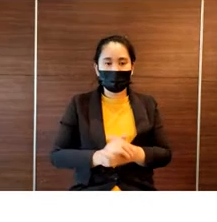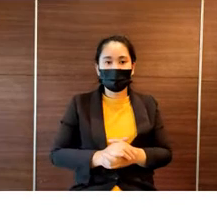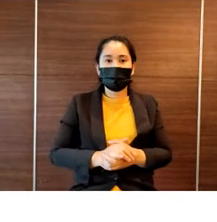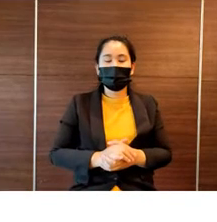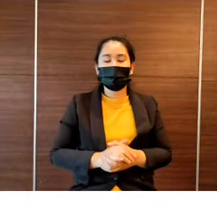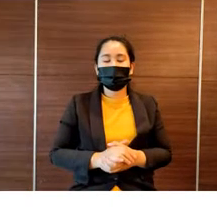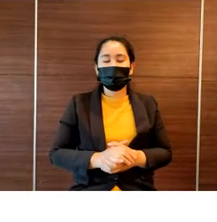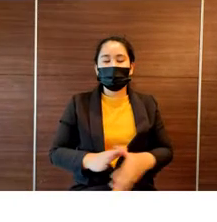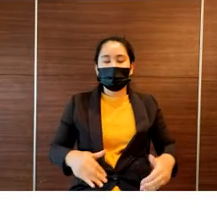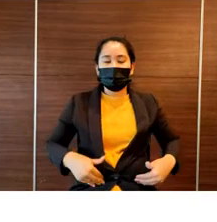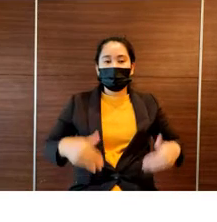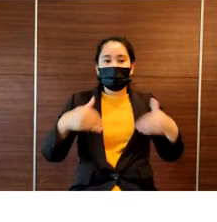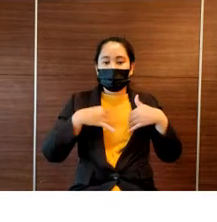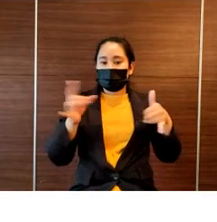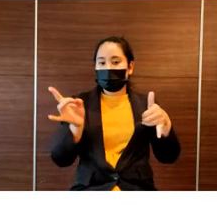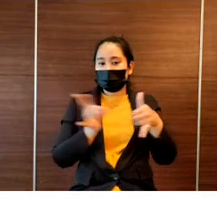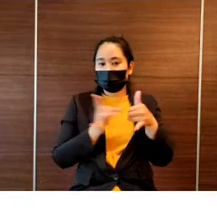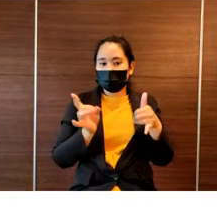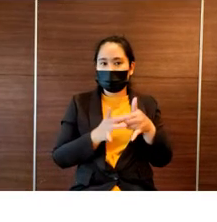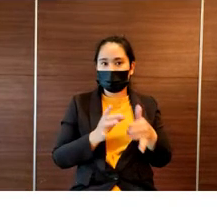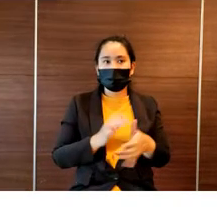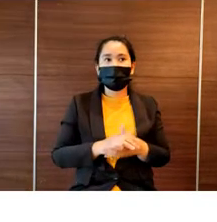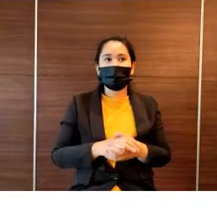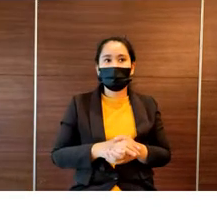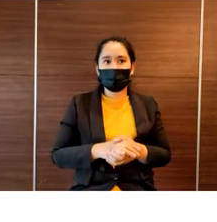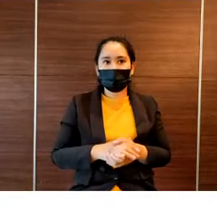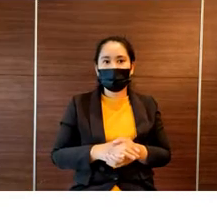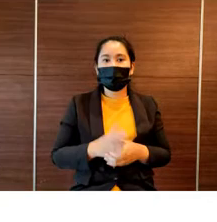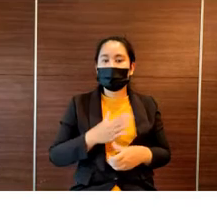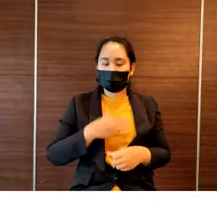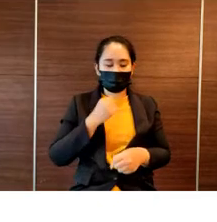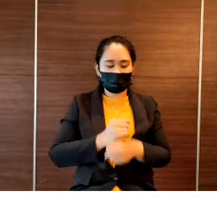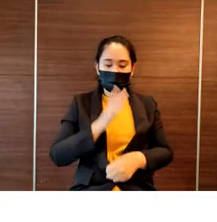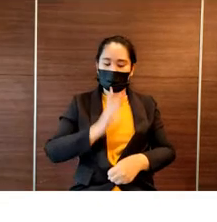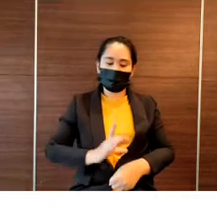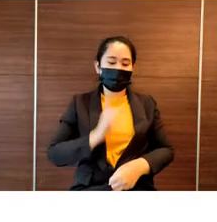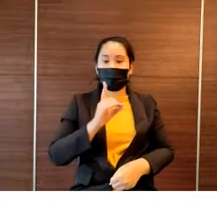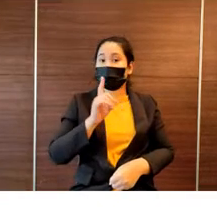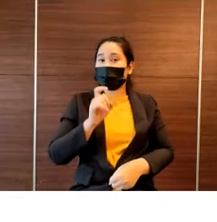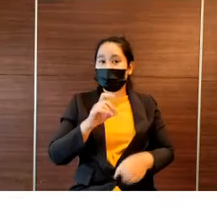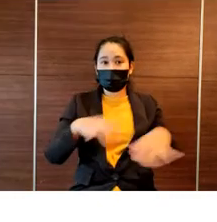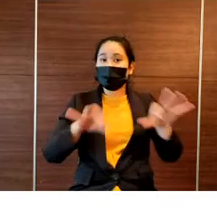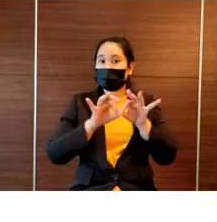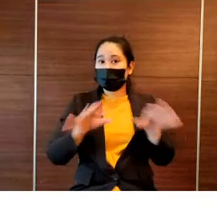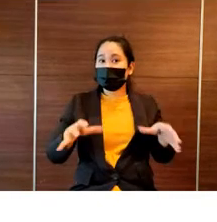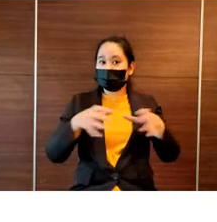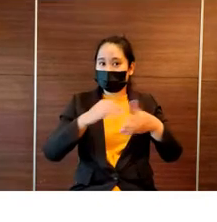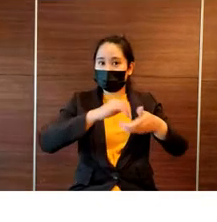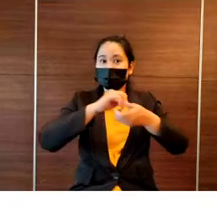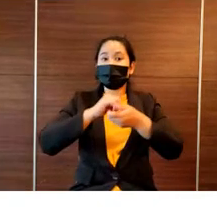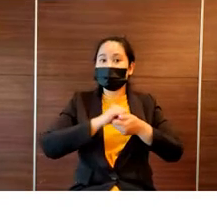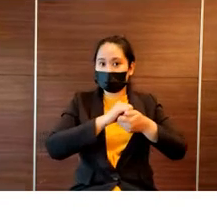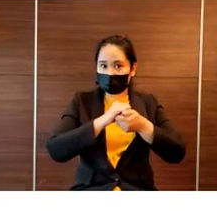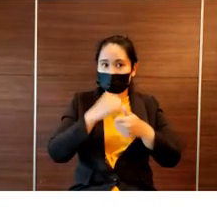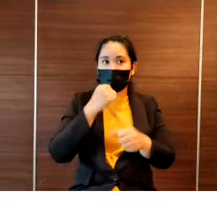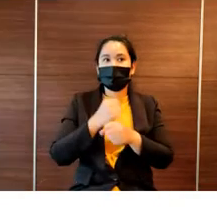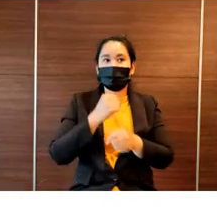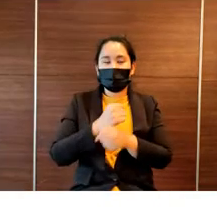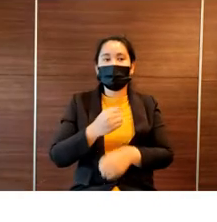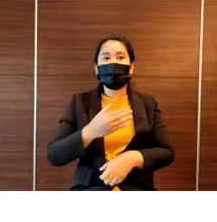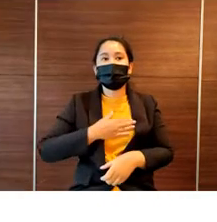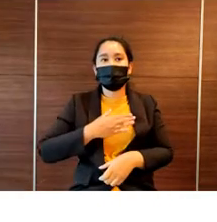แล้วก็คุณภาพชีวิต refining อัมทำไม่ได้คนเดียวเราต้องทำด้วยกันทุกคนและสิ่งนี้คือสิ่ง